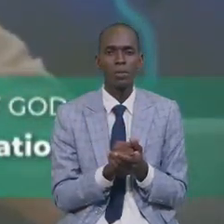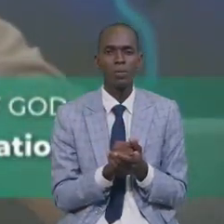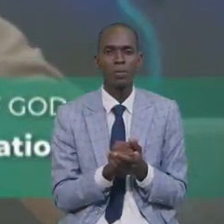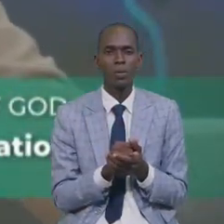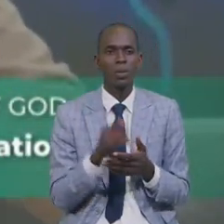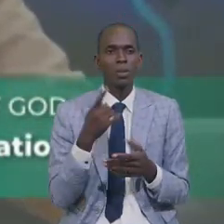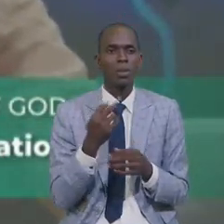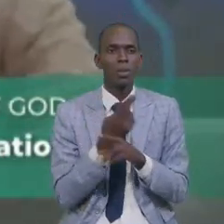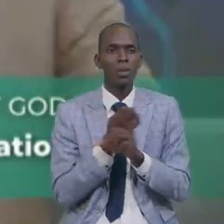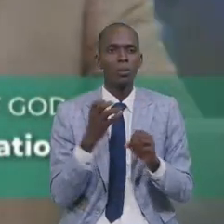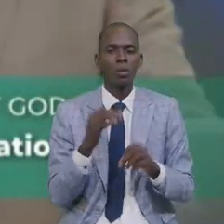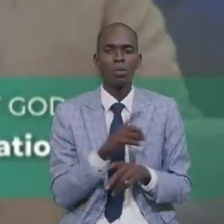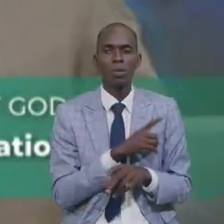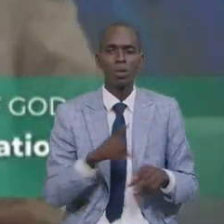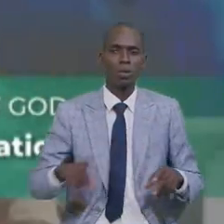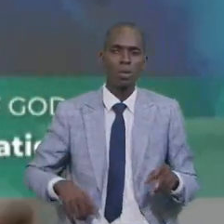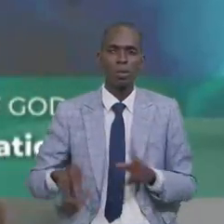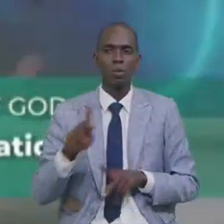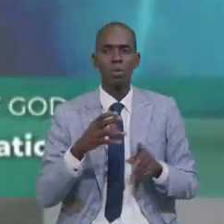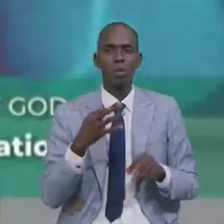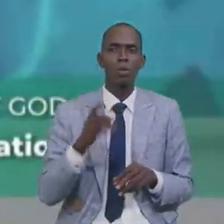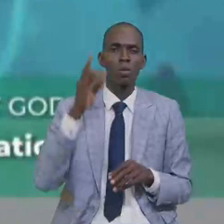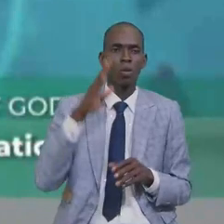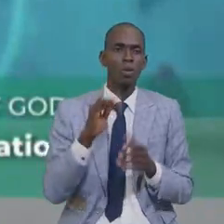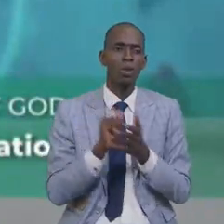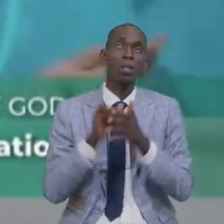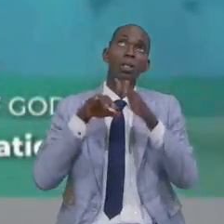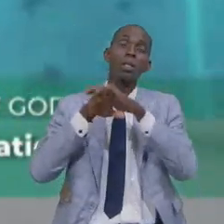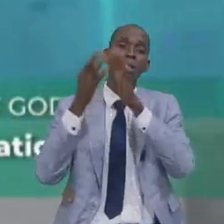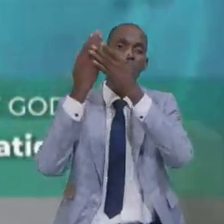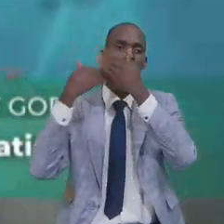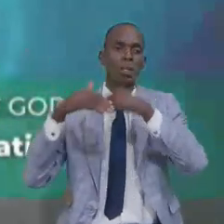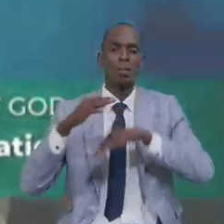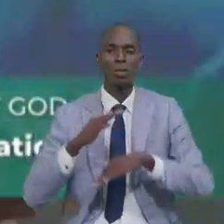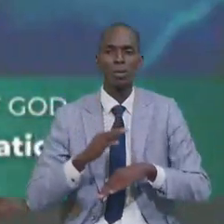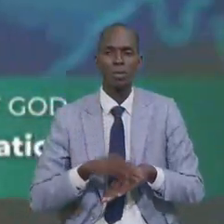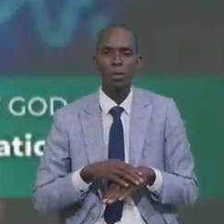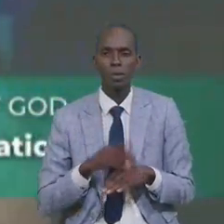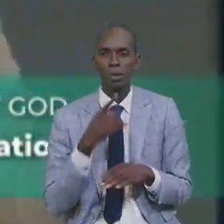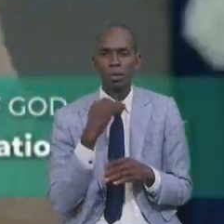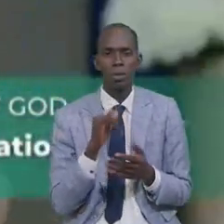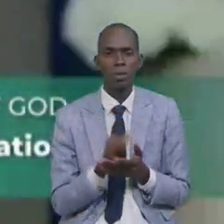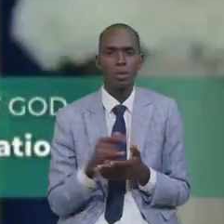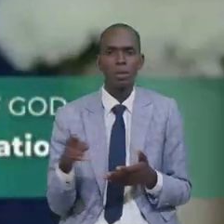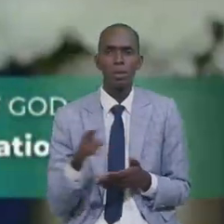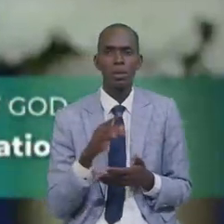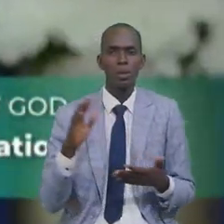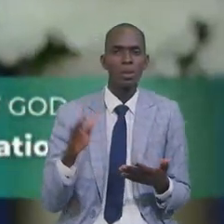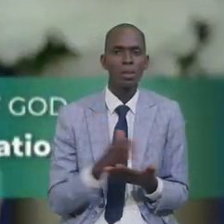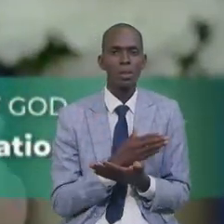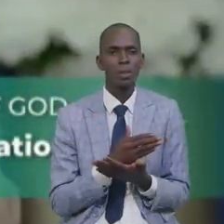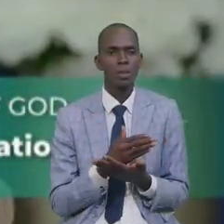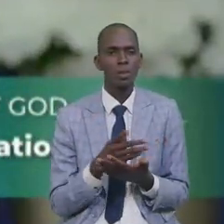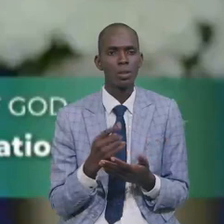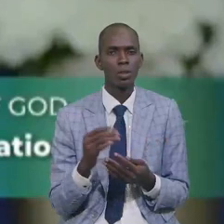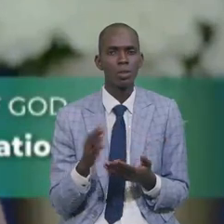ils ont dit, les rachetés de l'Éternel, le peuple de Dieu, qui sont allés au ciel. Ils ont chanté le